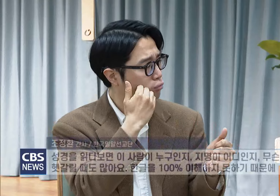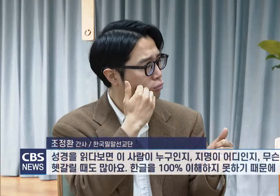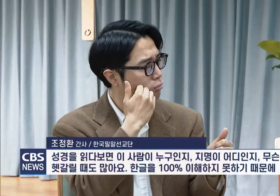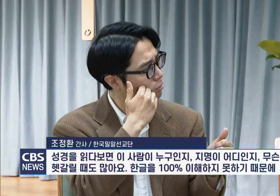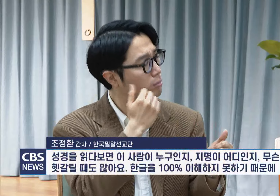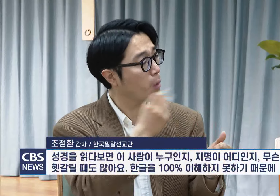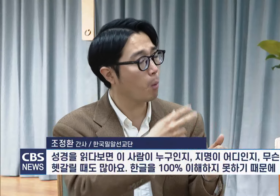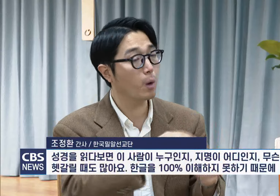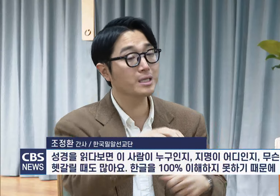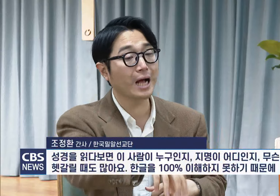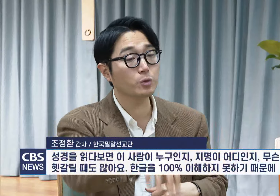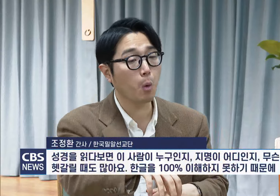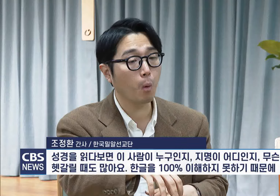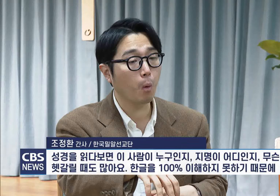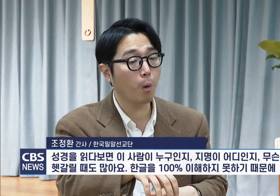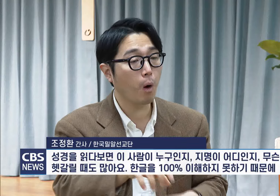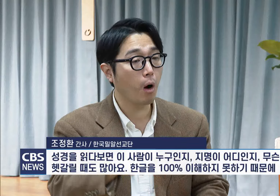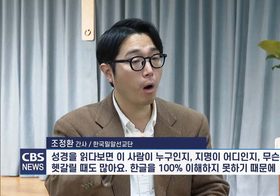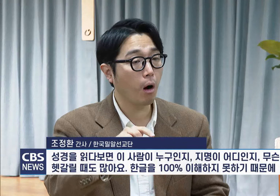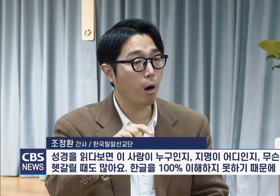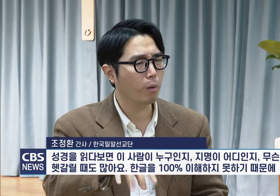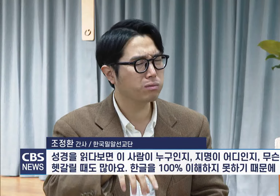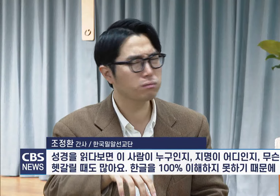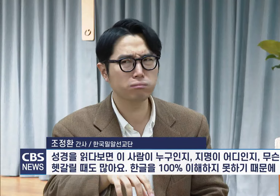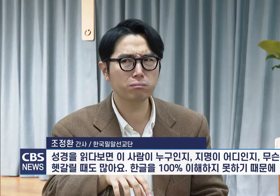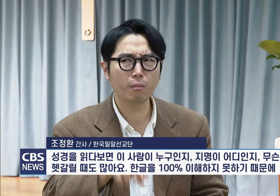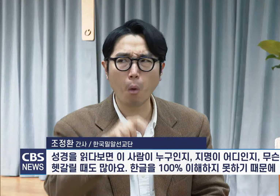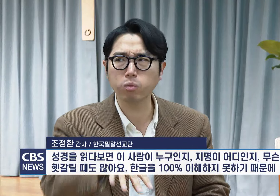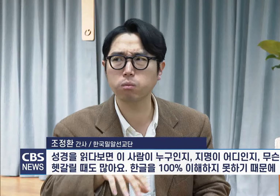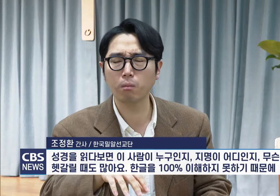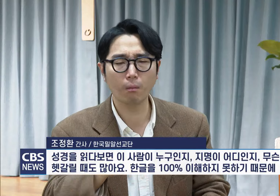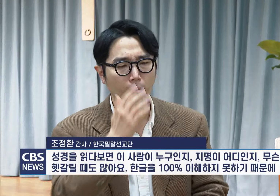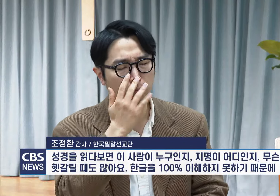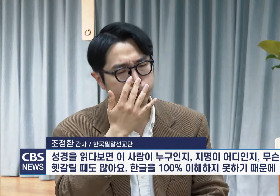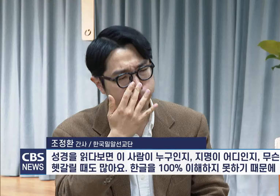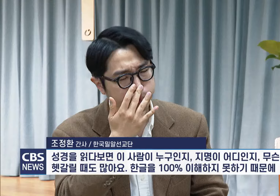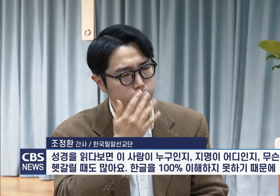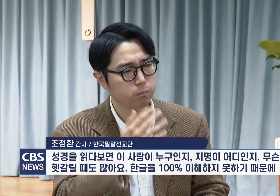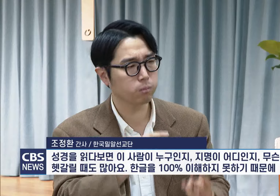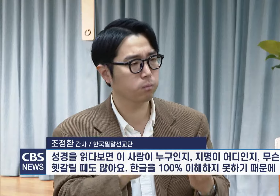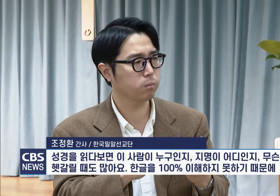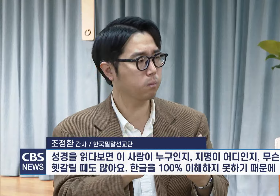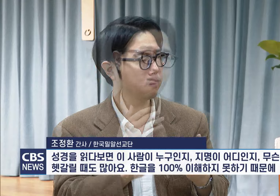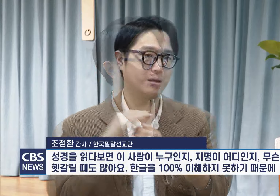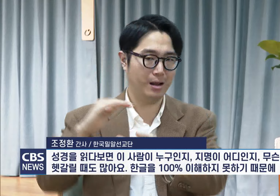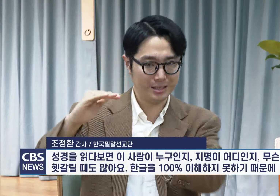성경을 읽다 보면 이 사람이 누구인지, 지명이 어딘지, 무슨 말인지 헷갈릴 때도 많아요.